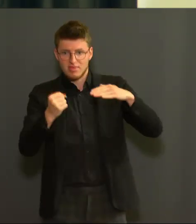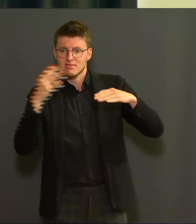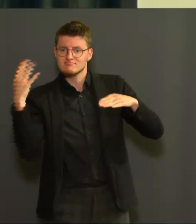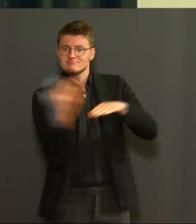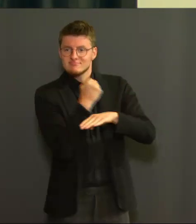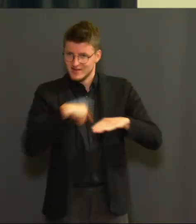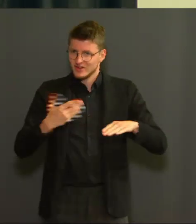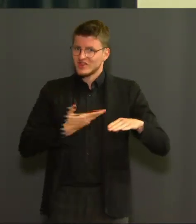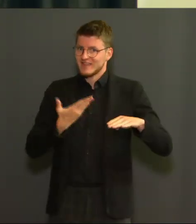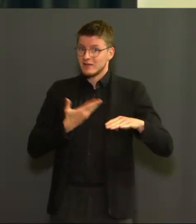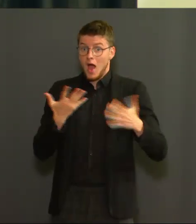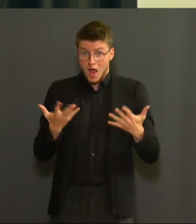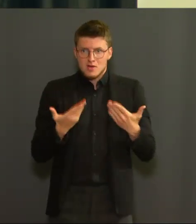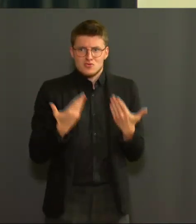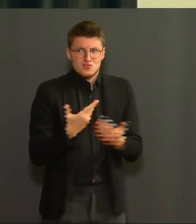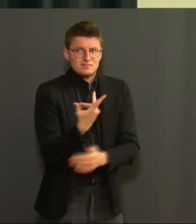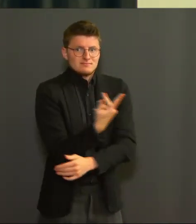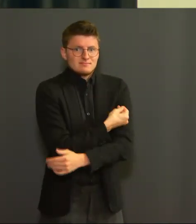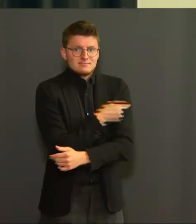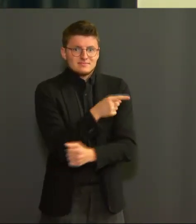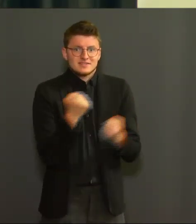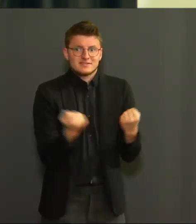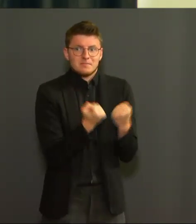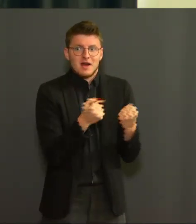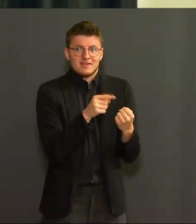eerste moeten we gaan voor die tweede prik. Want tegen de